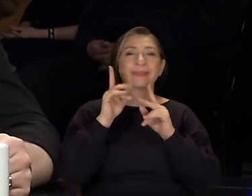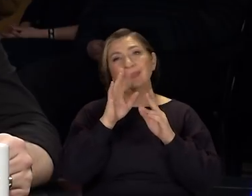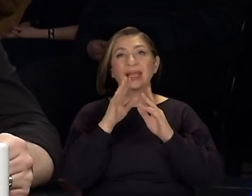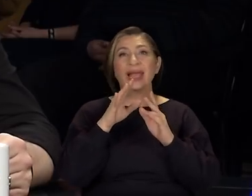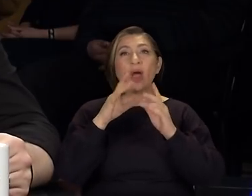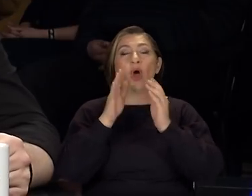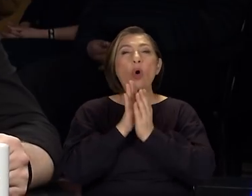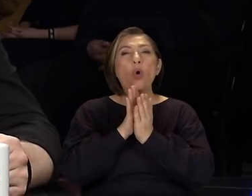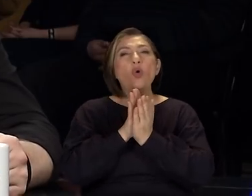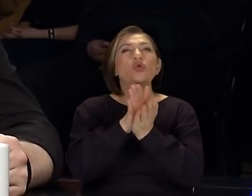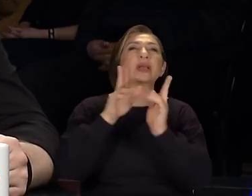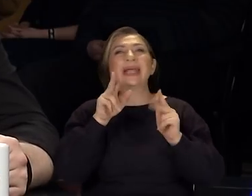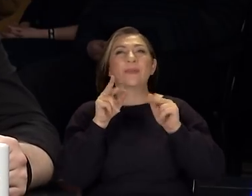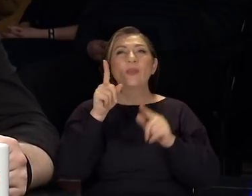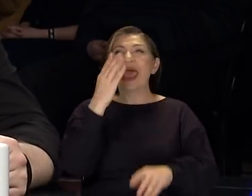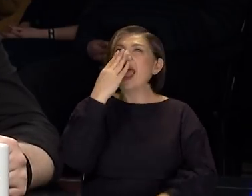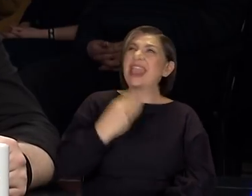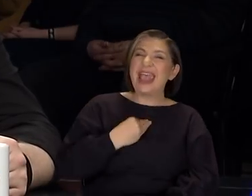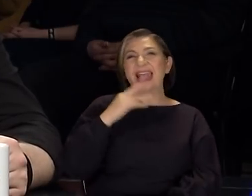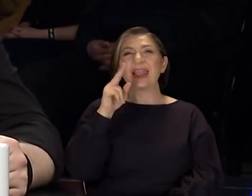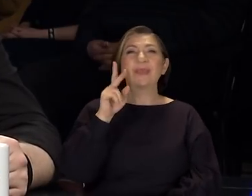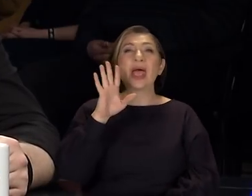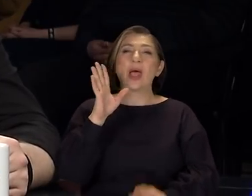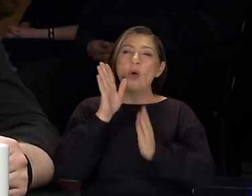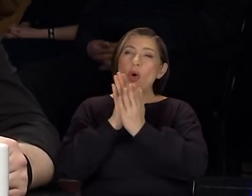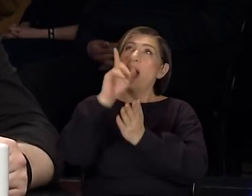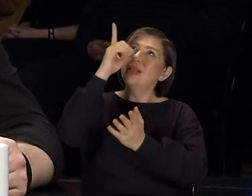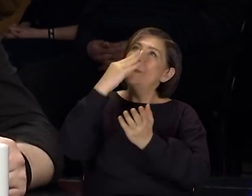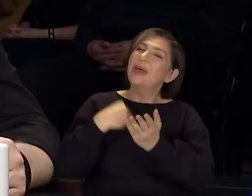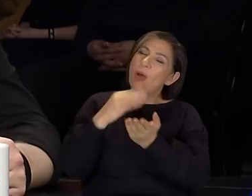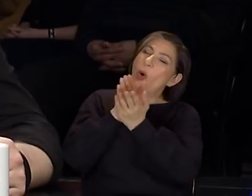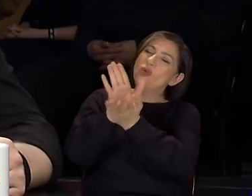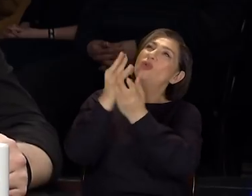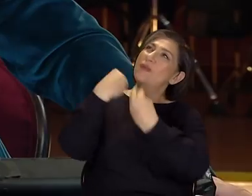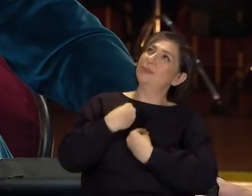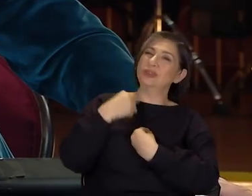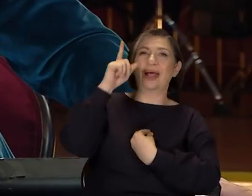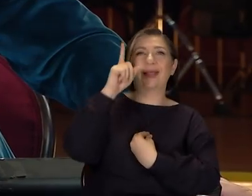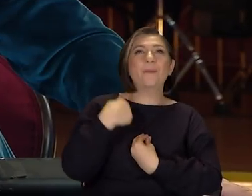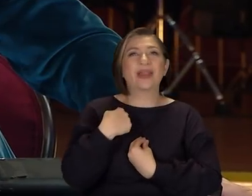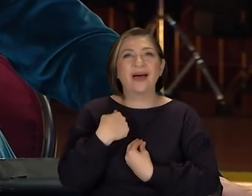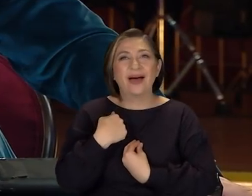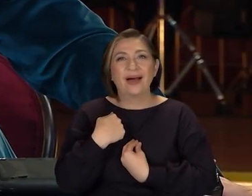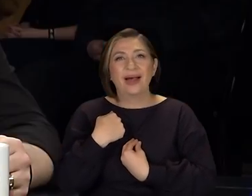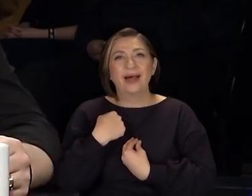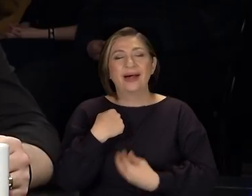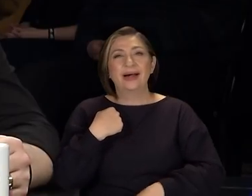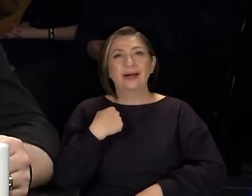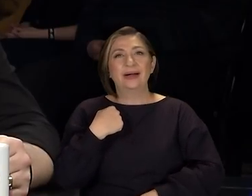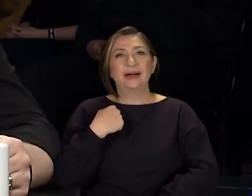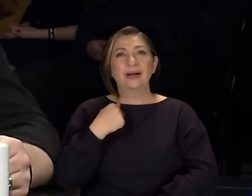diyoruz. Gifted gibi bir şey var. Hmm. Yani bu bir hediye demeyeyim de ben ödül diyeyim Tanrı tarafından. Allah tarafından verilmiş bir ödülümüz maşallah. Var. Ve bunu